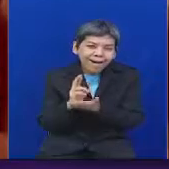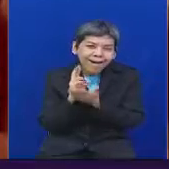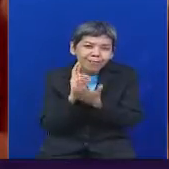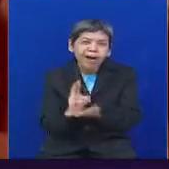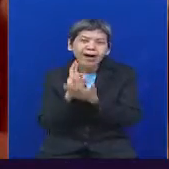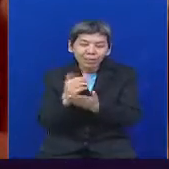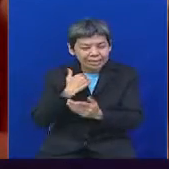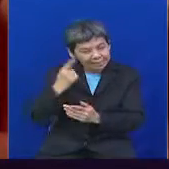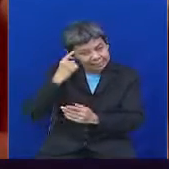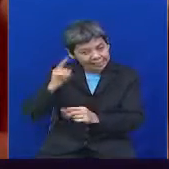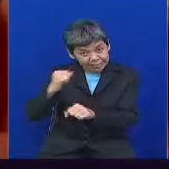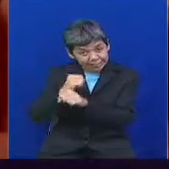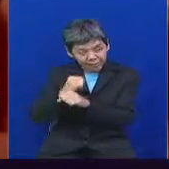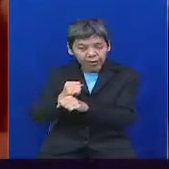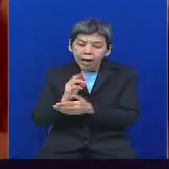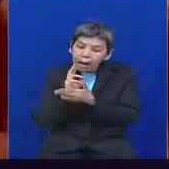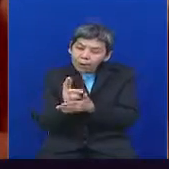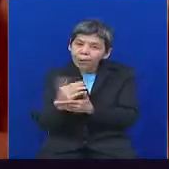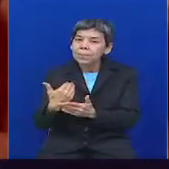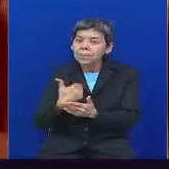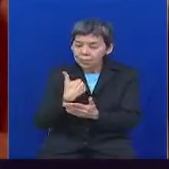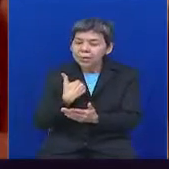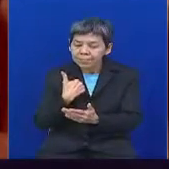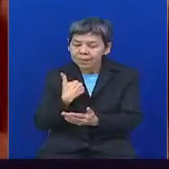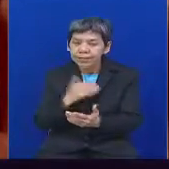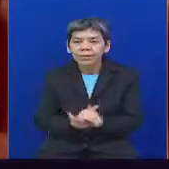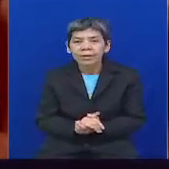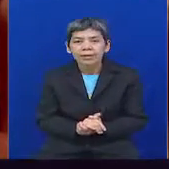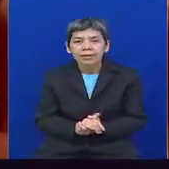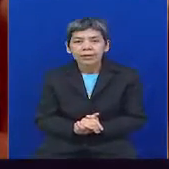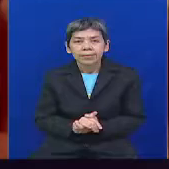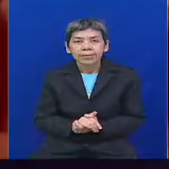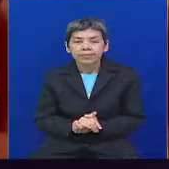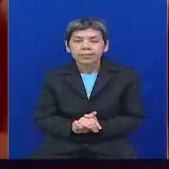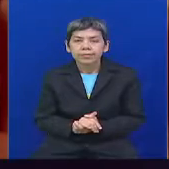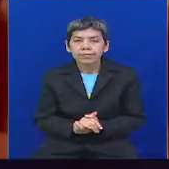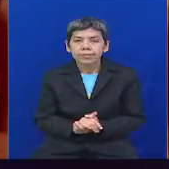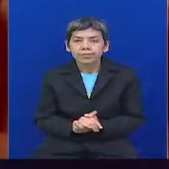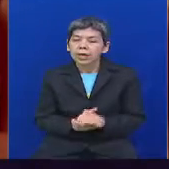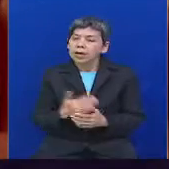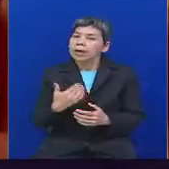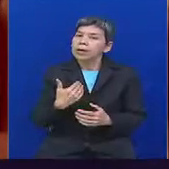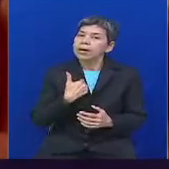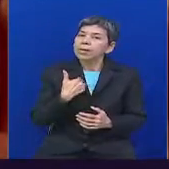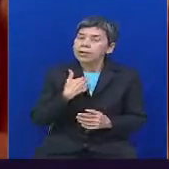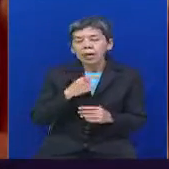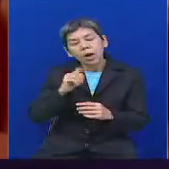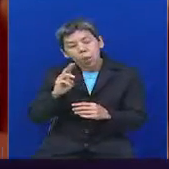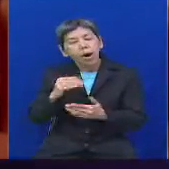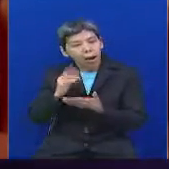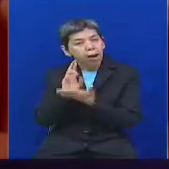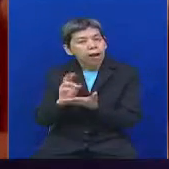นอกกระแสเนี่ยก็เริ่มได้มาตอน Wonderful Town ตอนนั้นก็ได้รางวัลนะคะพี่คงเดชตั้งวงก็ได้รางวัลเ